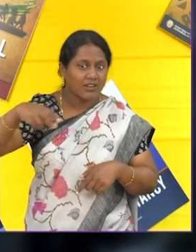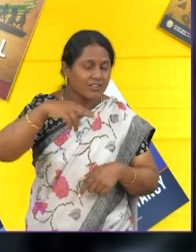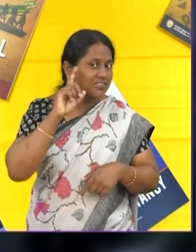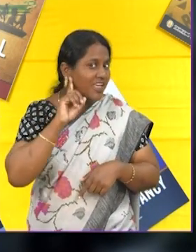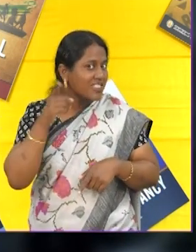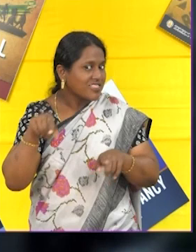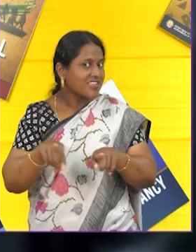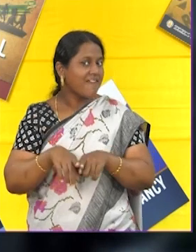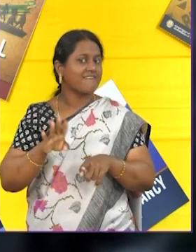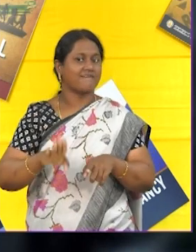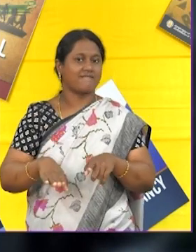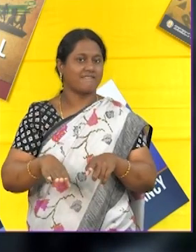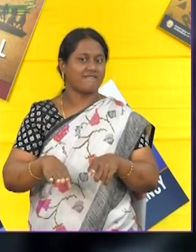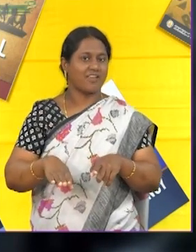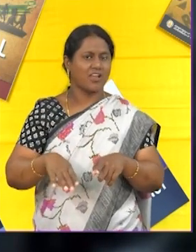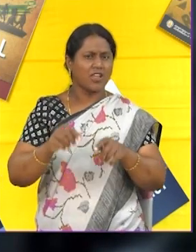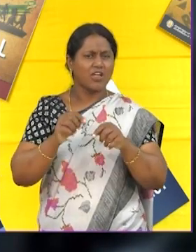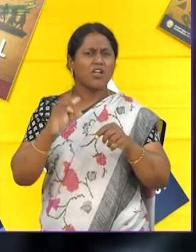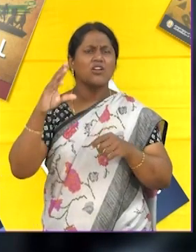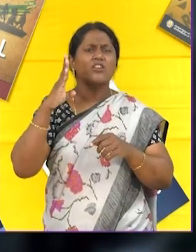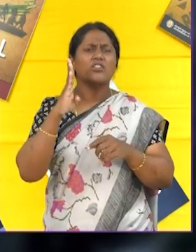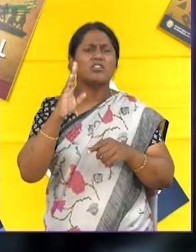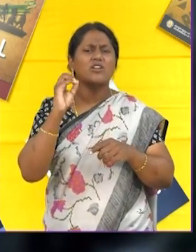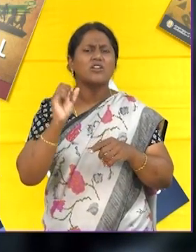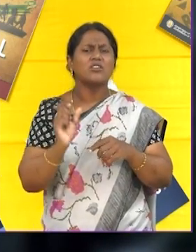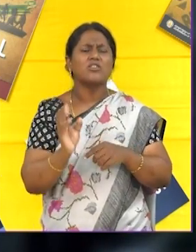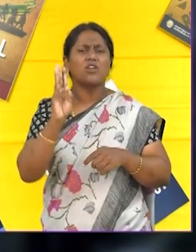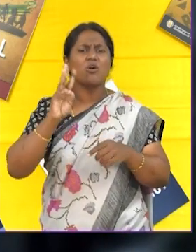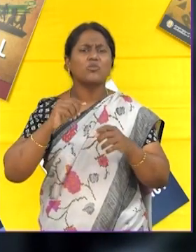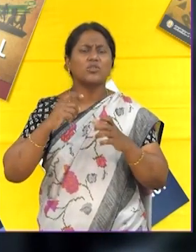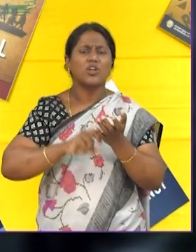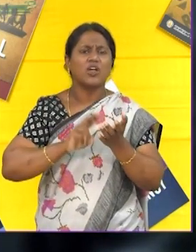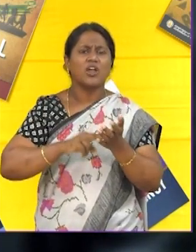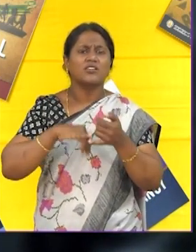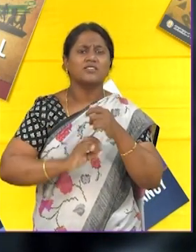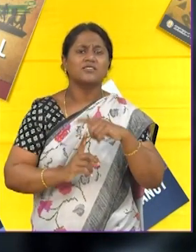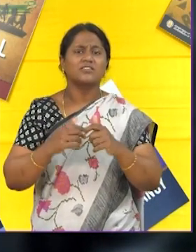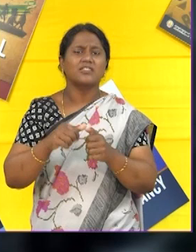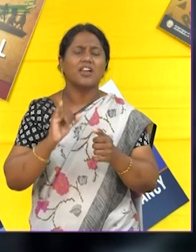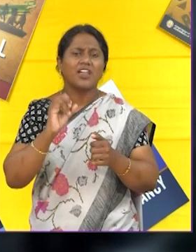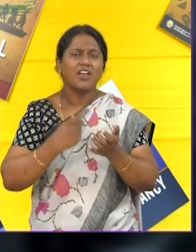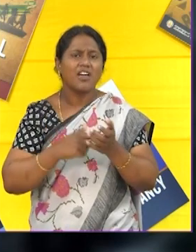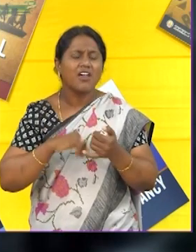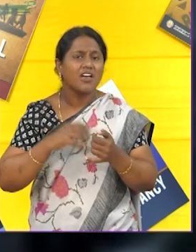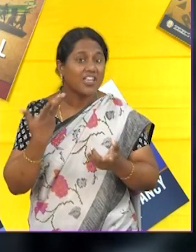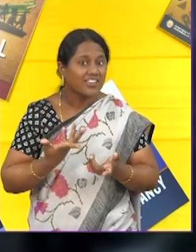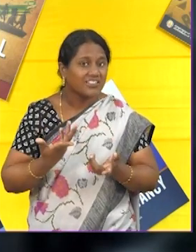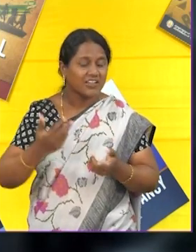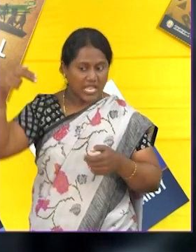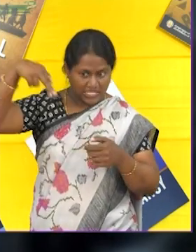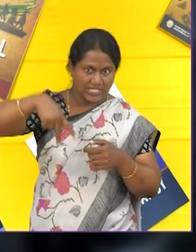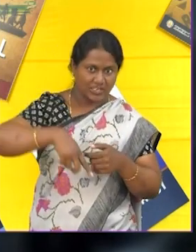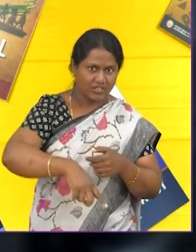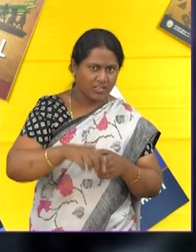சுற்றி நடக்கிற மாதிரி. டவுன் ஸ்டேஸ் என்னது? டவுன் ஸ்டேஸ் கீழே. இது அப்போனா இவர் மாடியில் இருக்கிறாரு. டவுன்